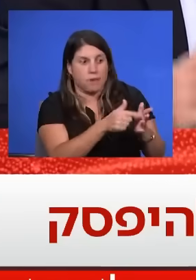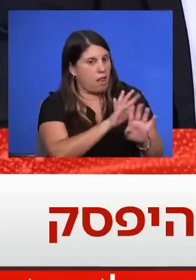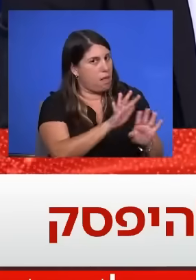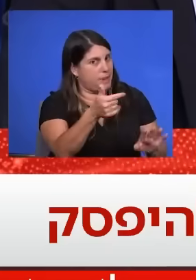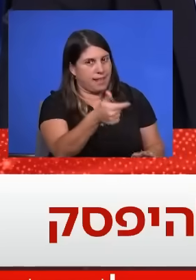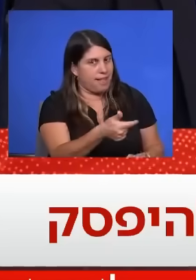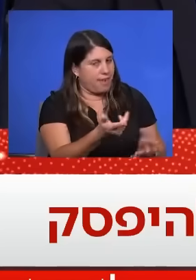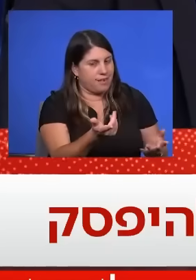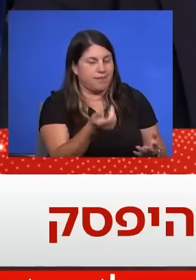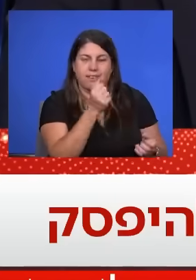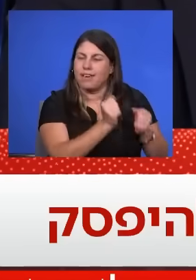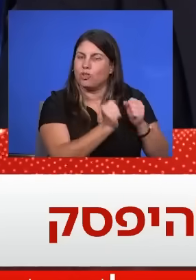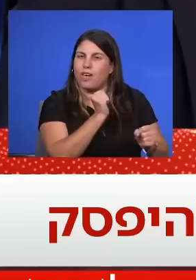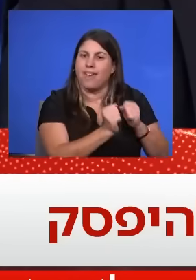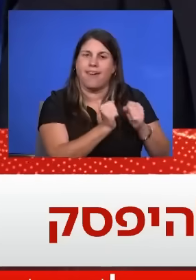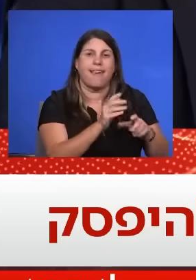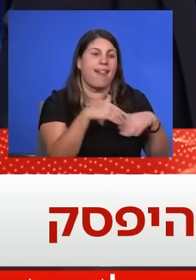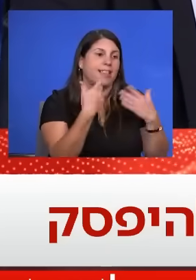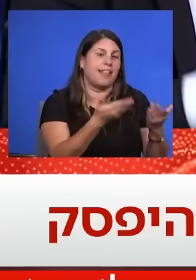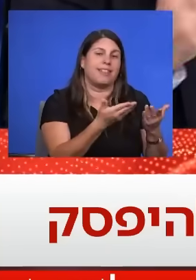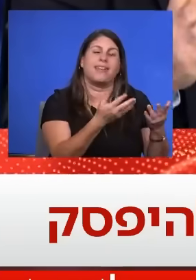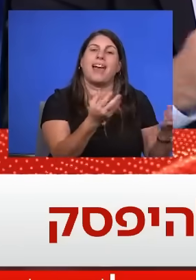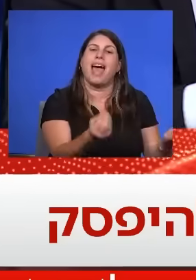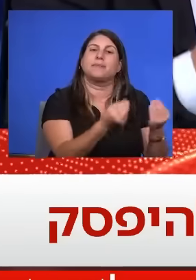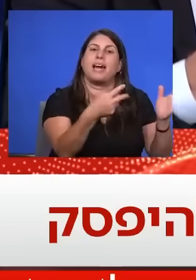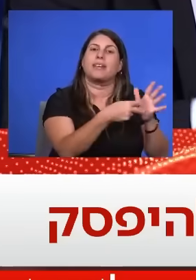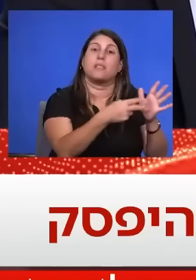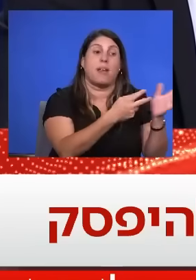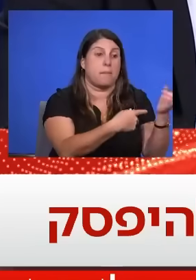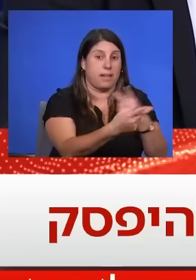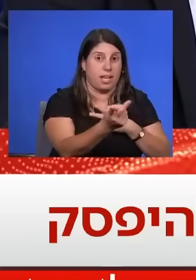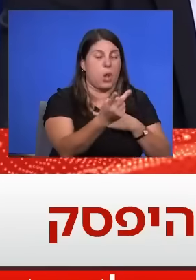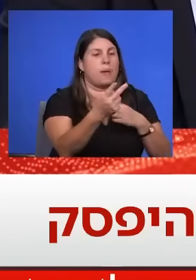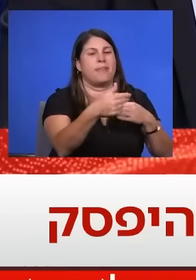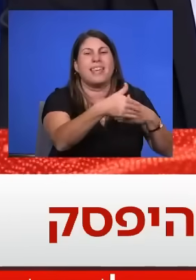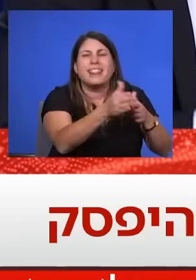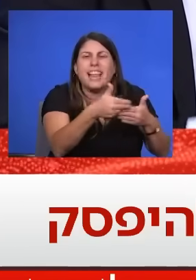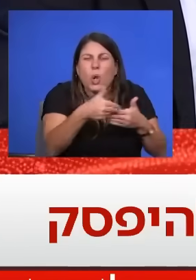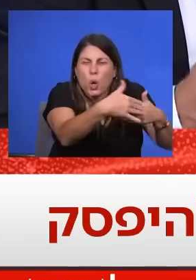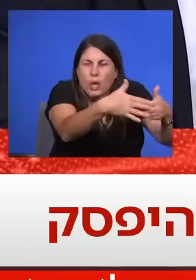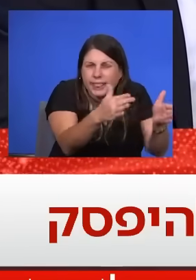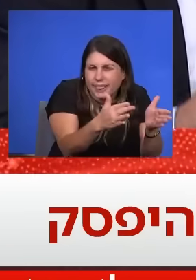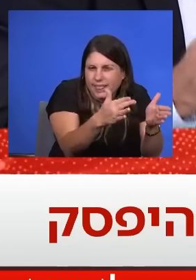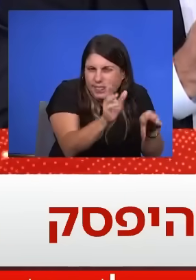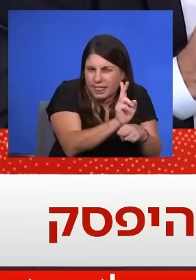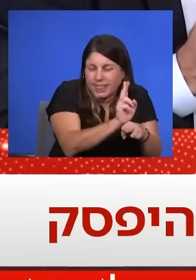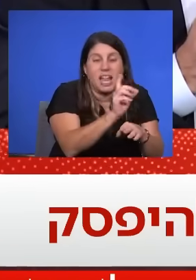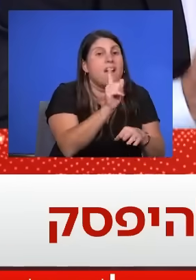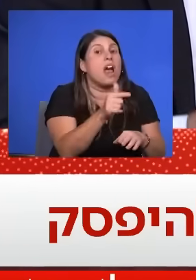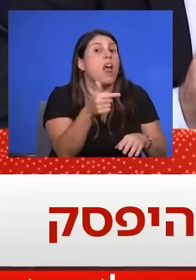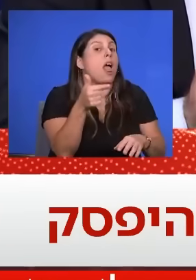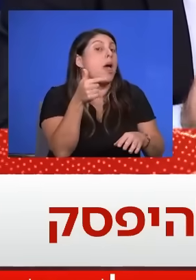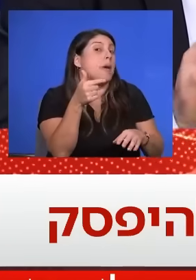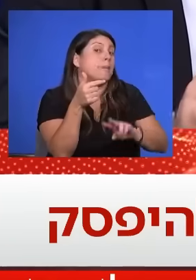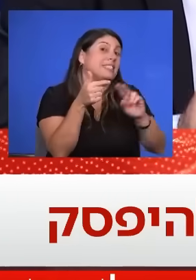אולי לתת אספקת חשמל לבתי החולים ולאינקובטורים של תינוקות. מצד שני, דלק אומר המשך,